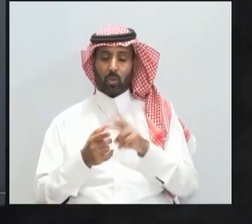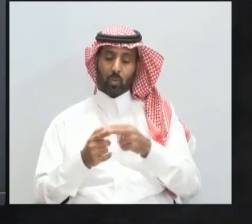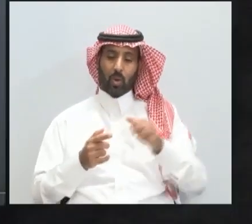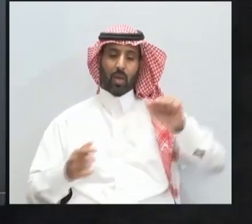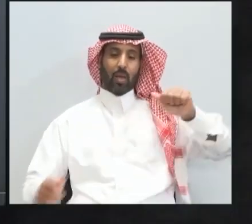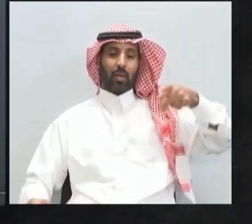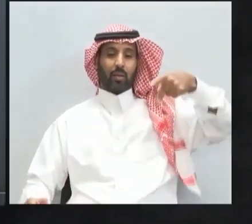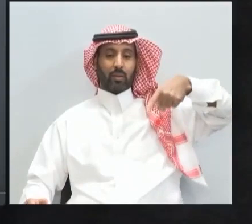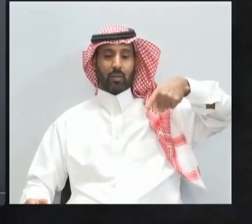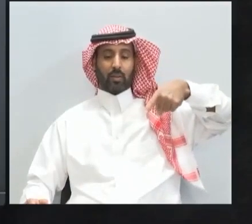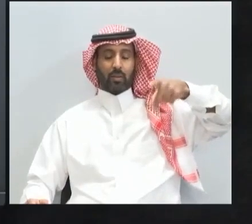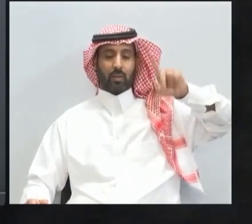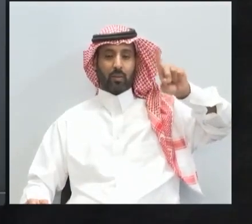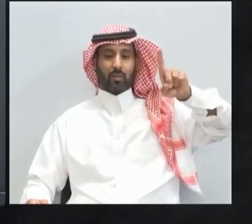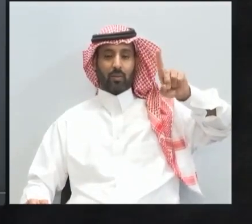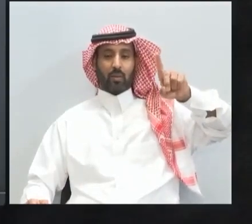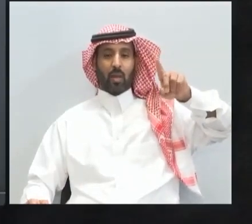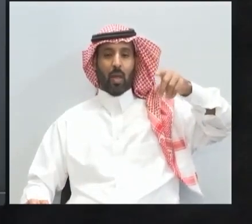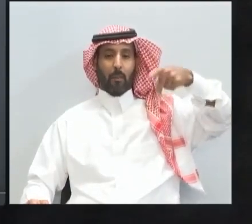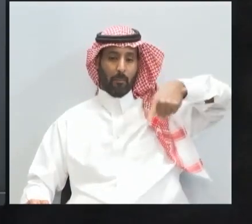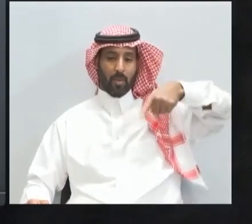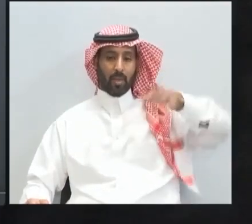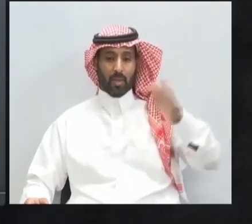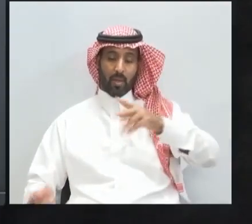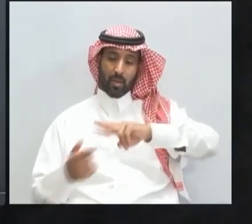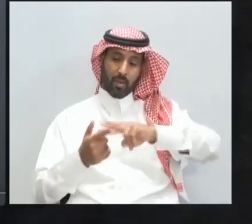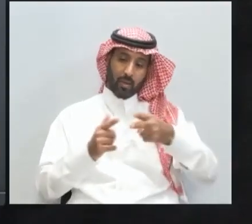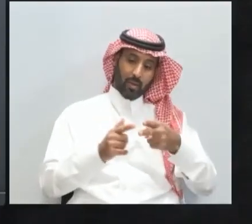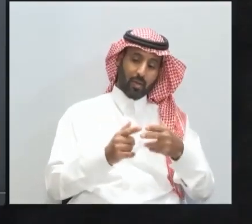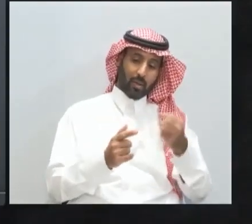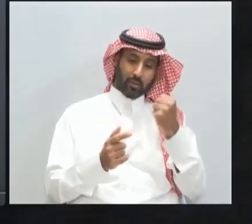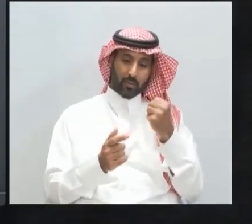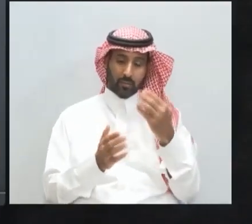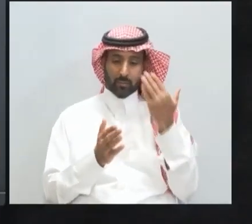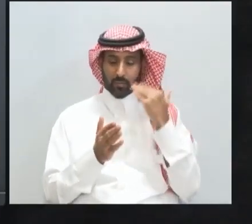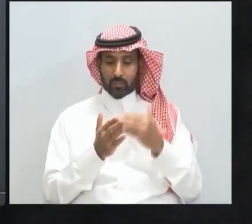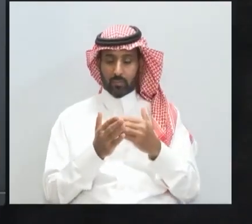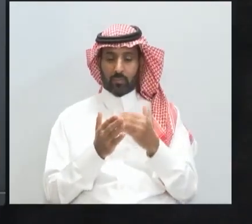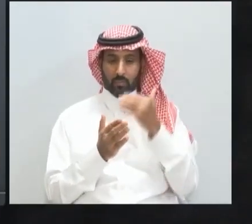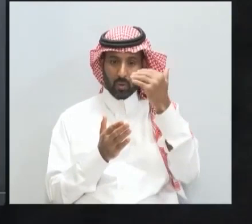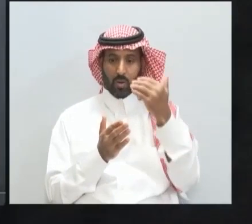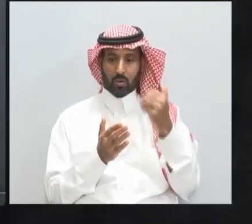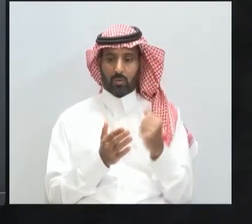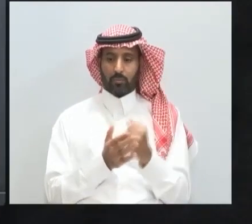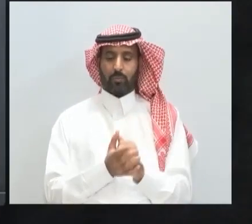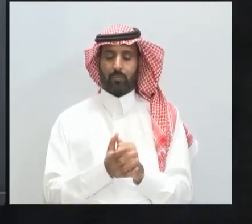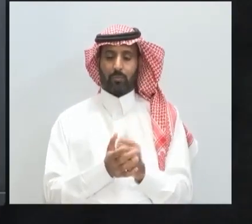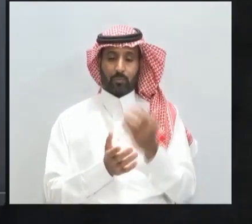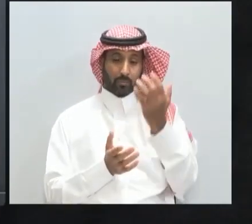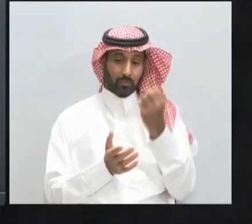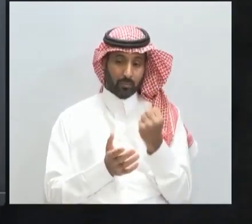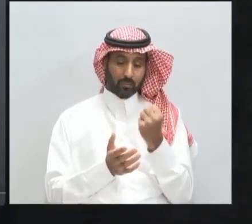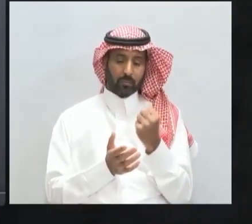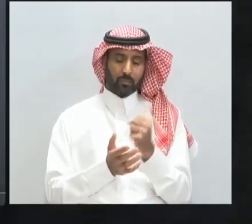مرحله سلسله نقل الالكترونات لدينا هدف واحد ان هذه المراحل لديها طاقه عاليه وهذه المركبات لديها طاقه عاليه سوف نستخدم هذه